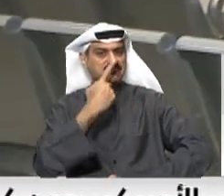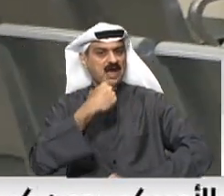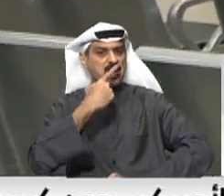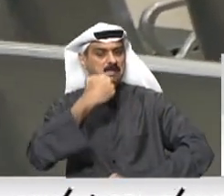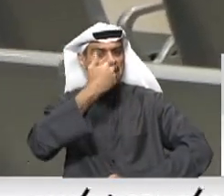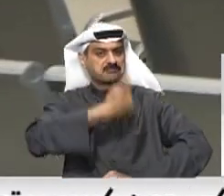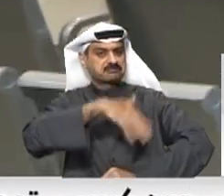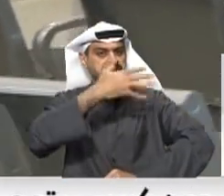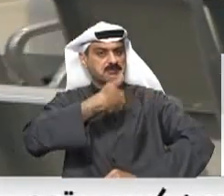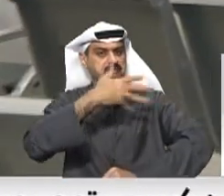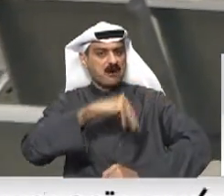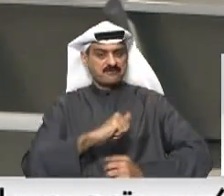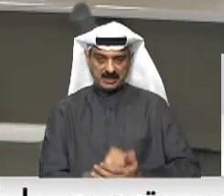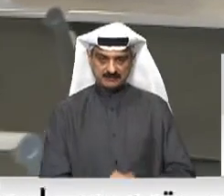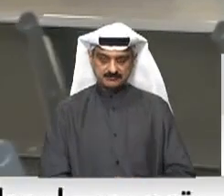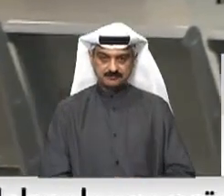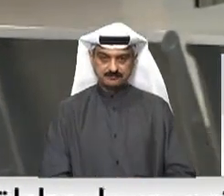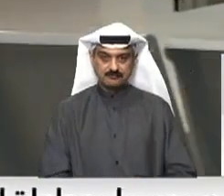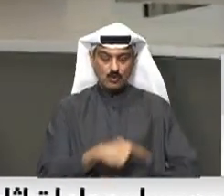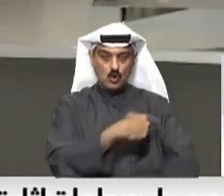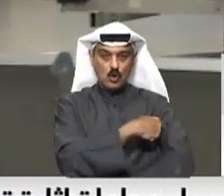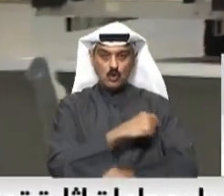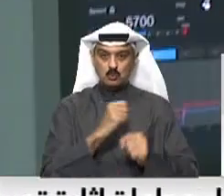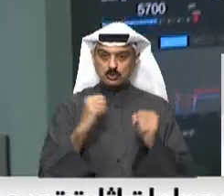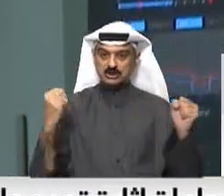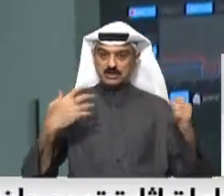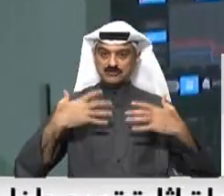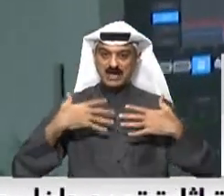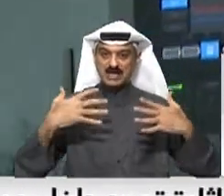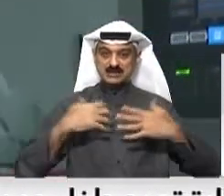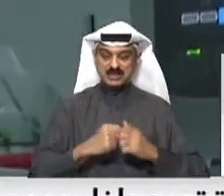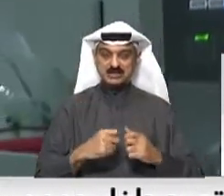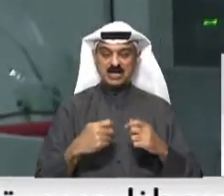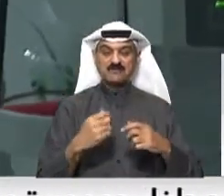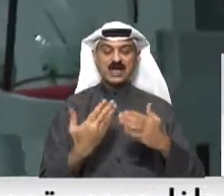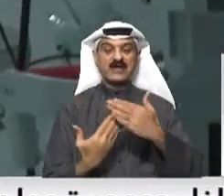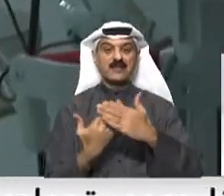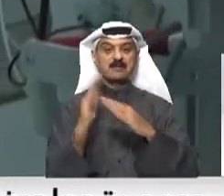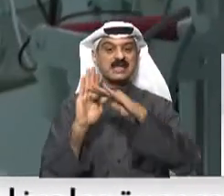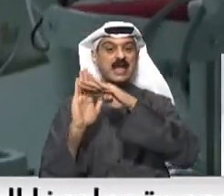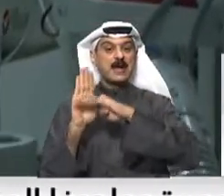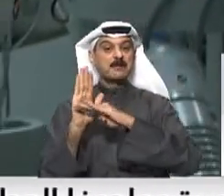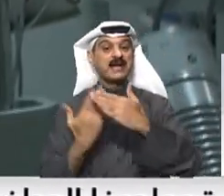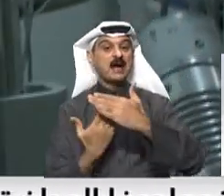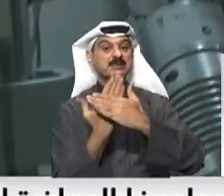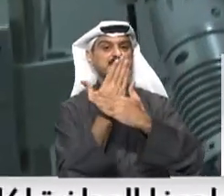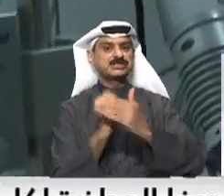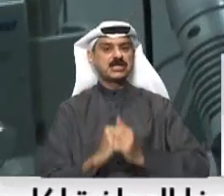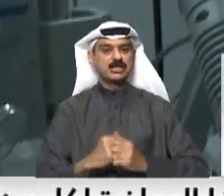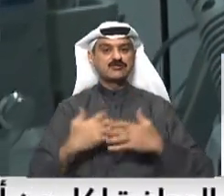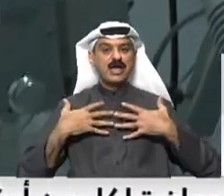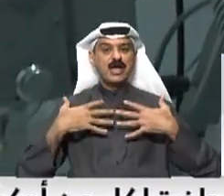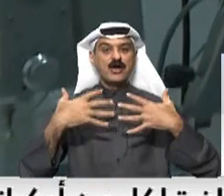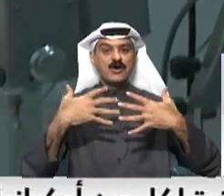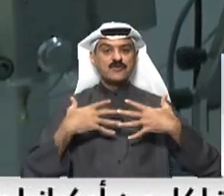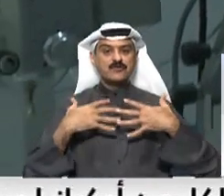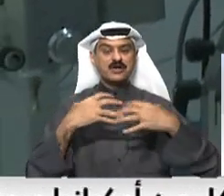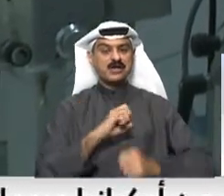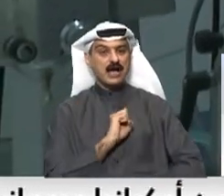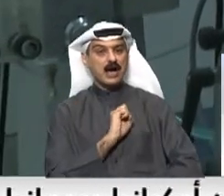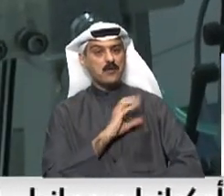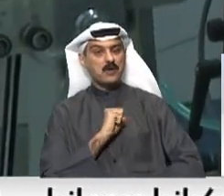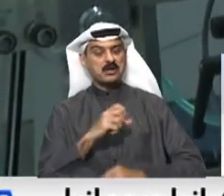أدخل مستشفى الصدري برنامج جديد، وهو تركيب أجهزة مراقبة دعم وظائف الرئة والقلب، إضافة إلى